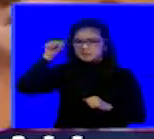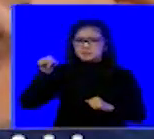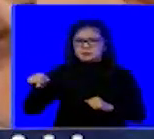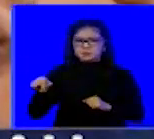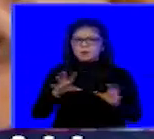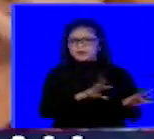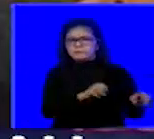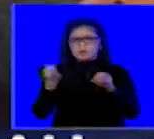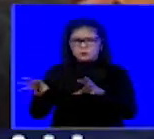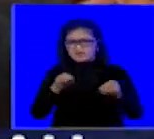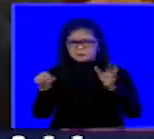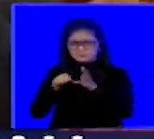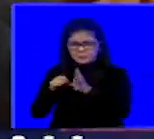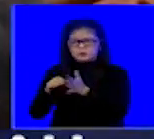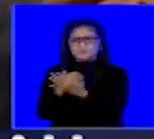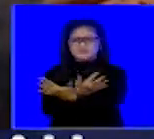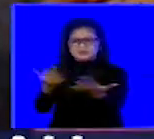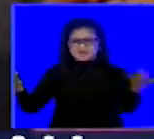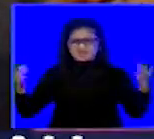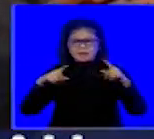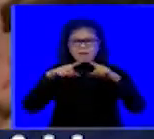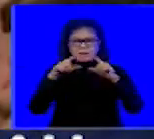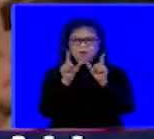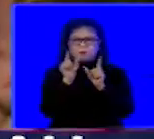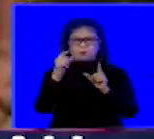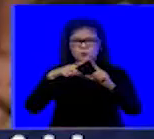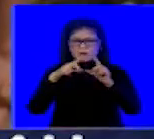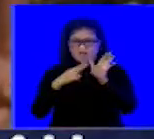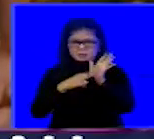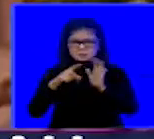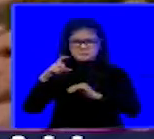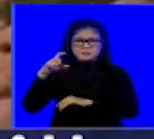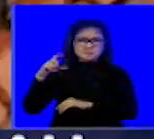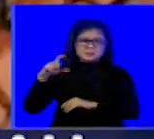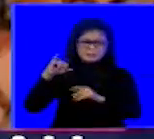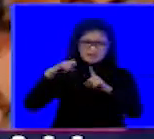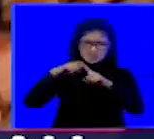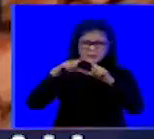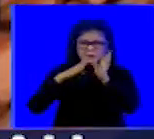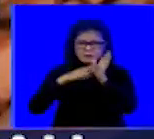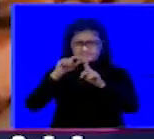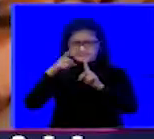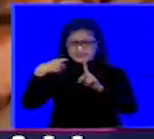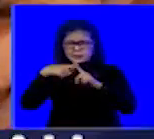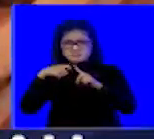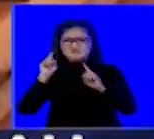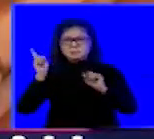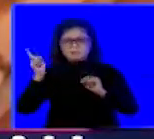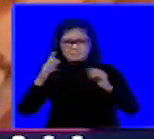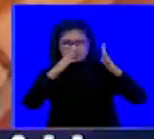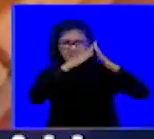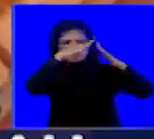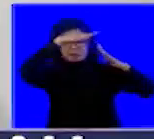warga desa Dawuan Cikampek Jawa Barat evakuasi cukup sulit karena warga harus melalui atap rumah sambil jalan enggak